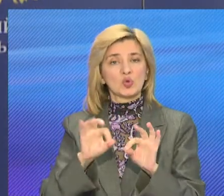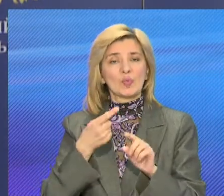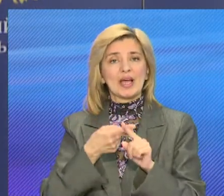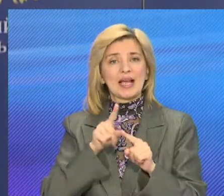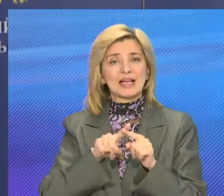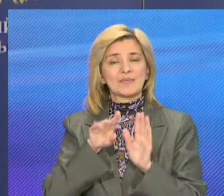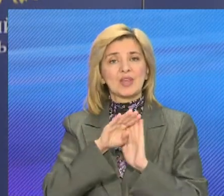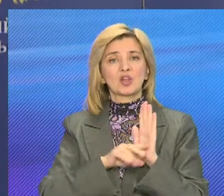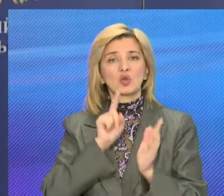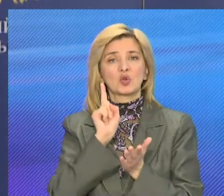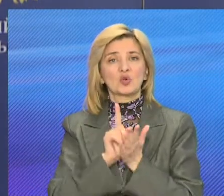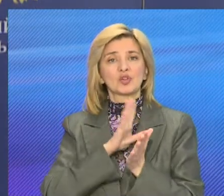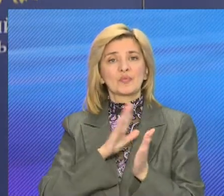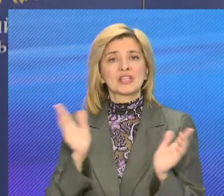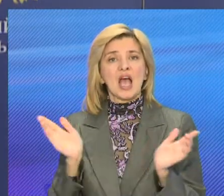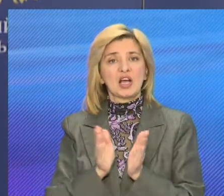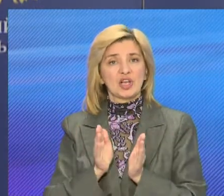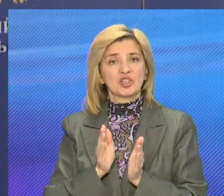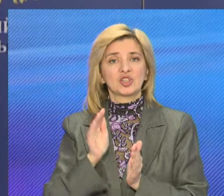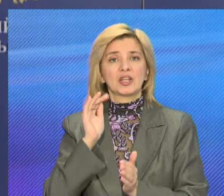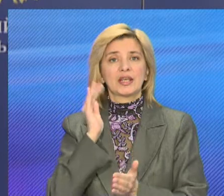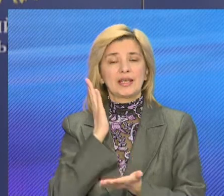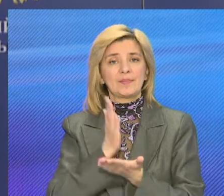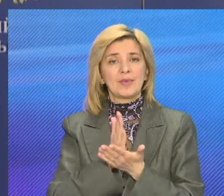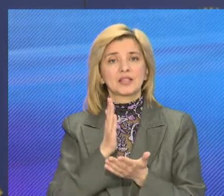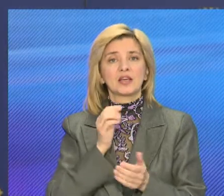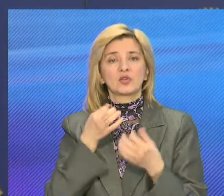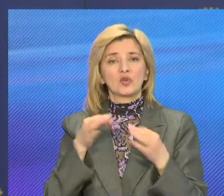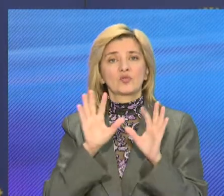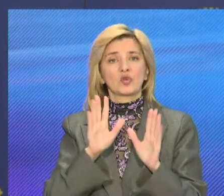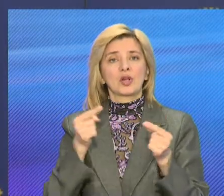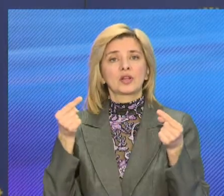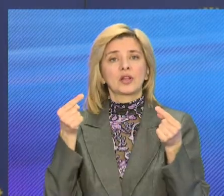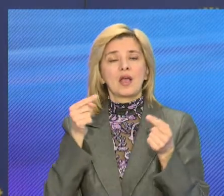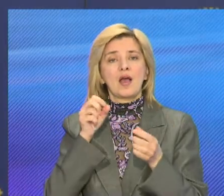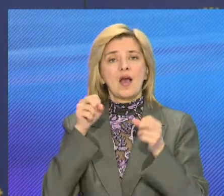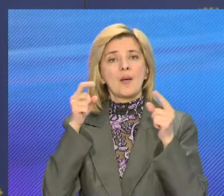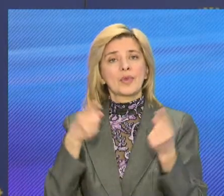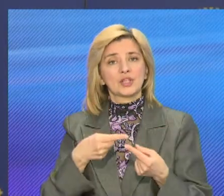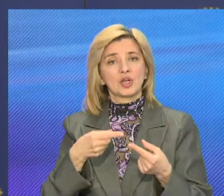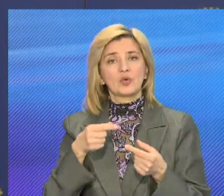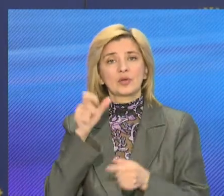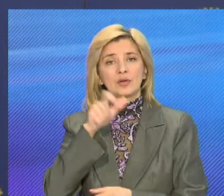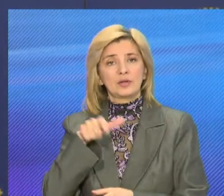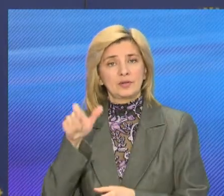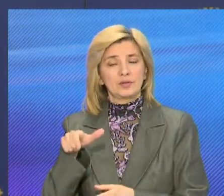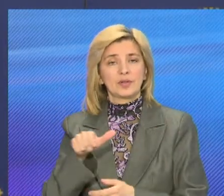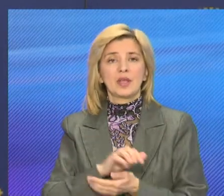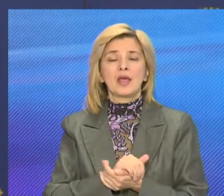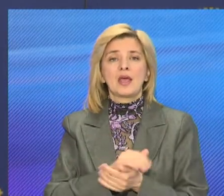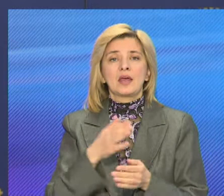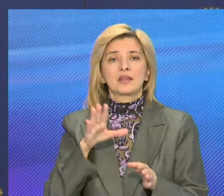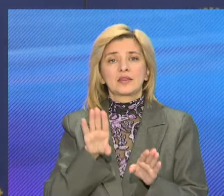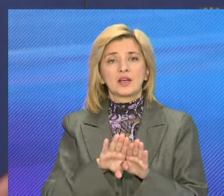должен быть ограничен, либо иметь доступ только для конкретной категории лиц. Мы используем безопасные платформы, да, мы уважительно относимся, опять